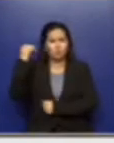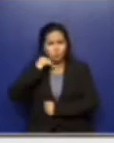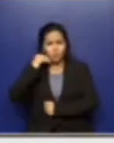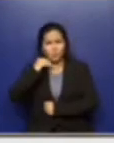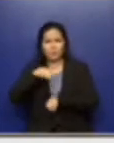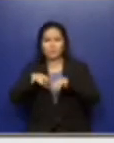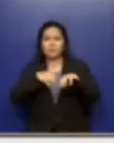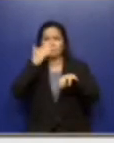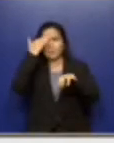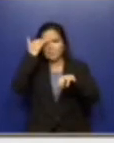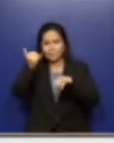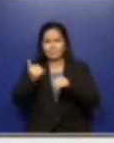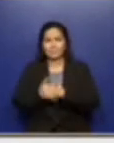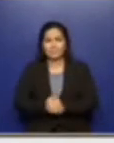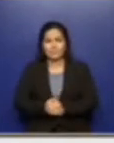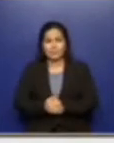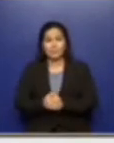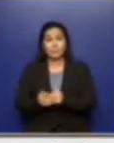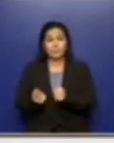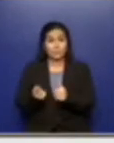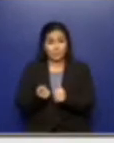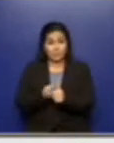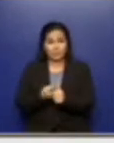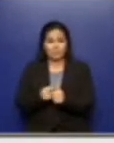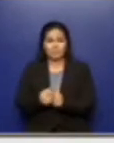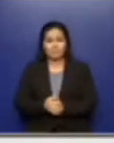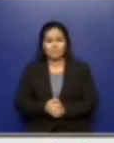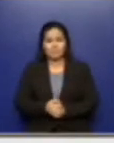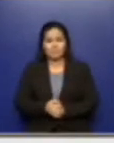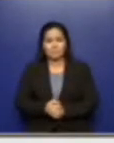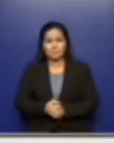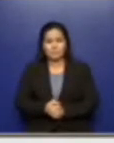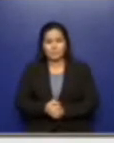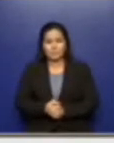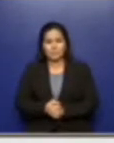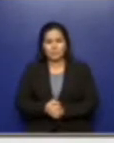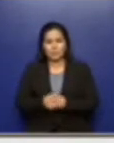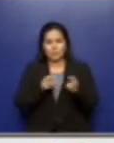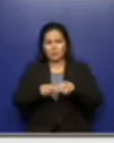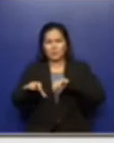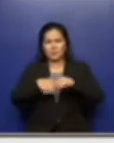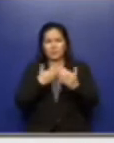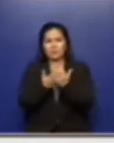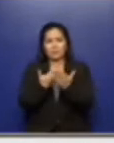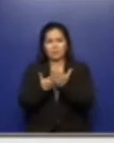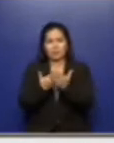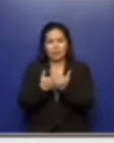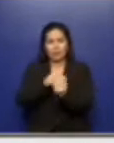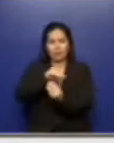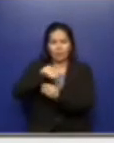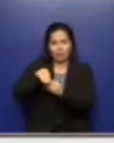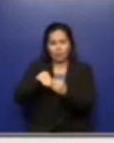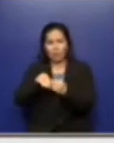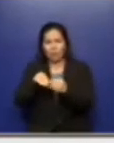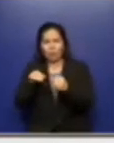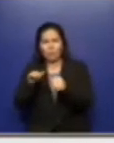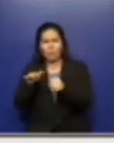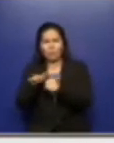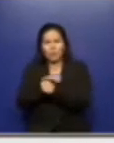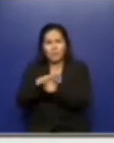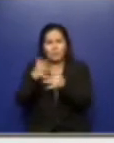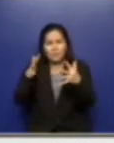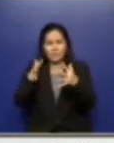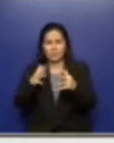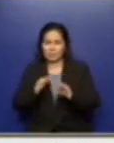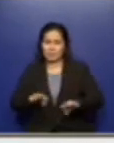ที่หนึ่งต้องกราบเรียนว่าการจัดงบไม่สมดุลนั้นเนี่ยโดยเฉพาะอย่างยิ่งกระทรวงสาธารณ